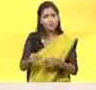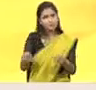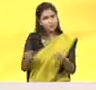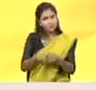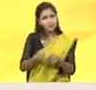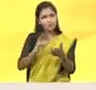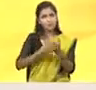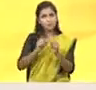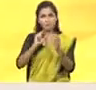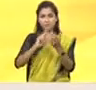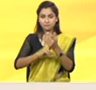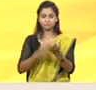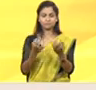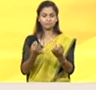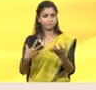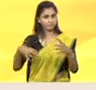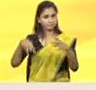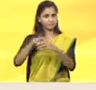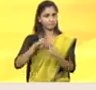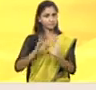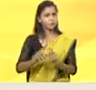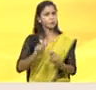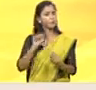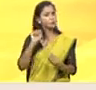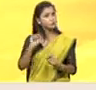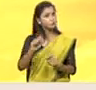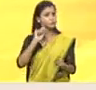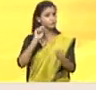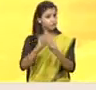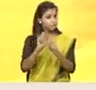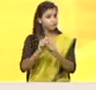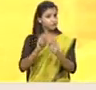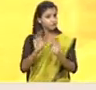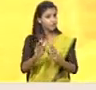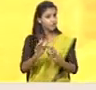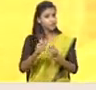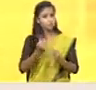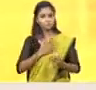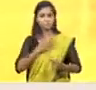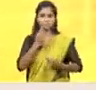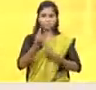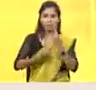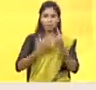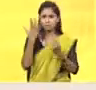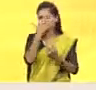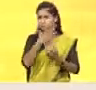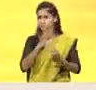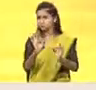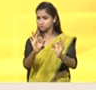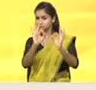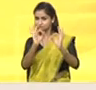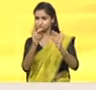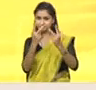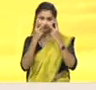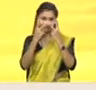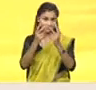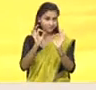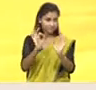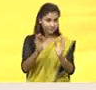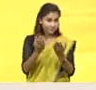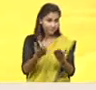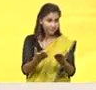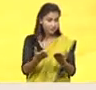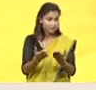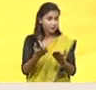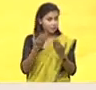अपनाया है। उनके प्रयासों से पार्क बहुत ही सुंदर दिखने लगा है।